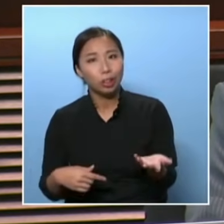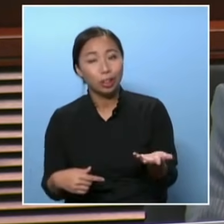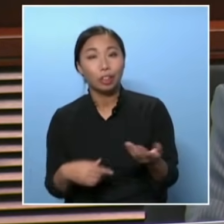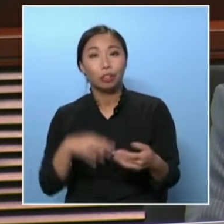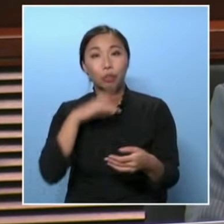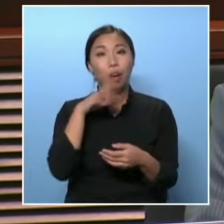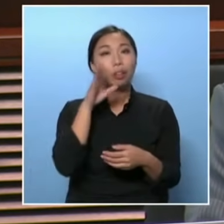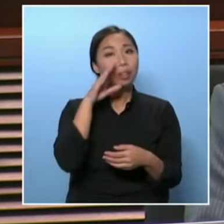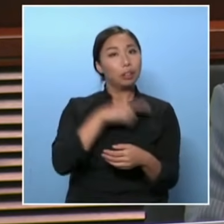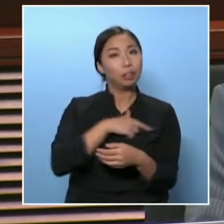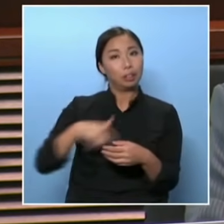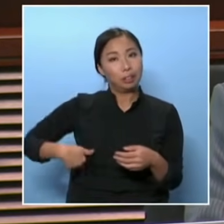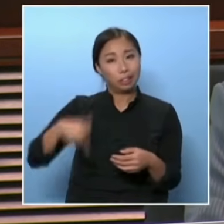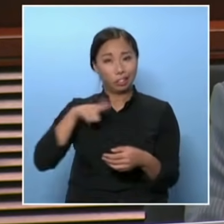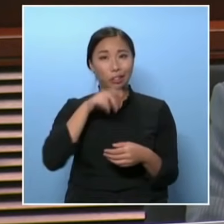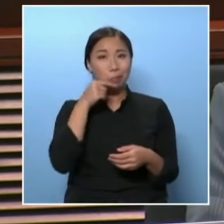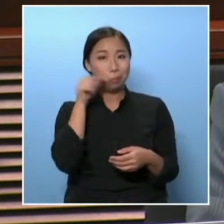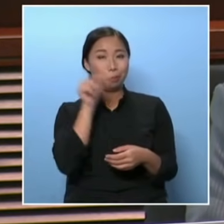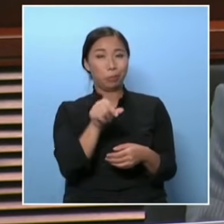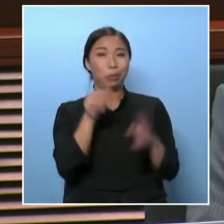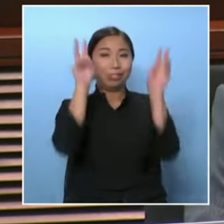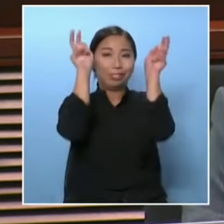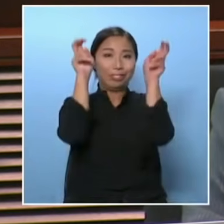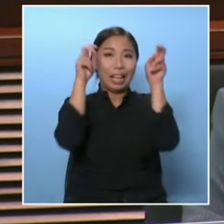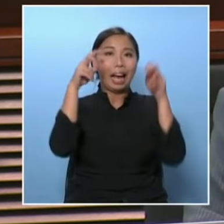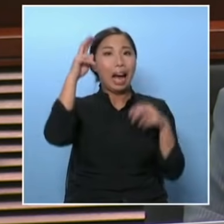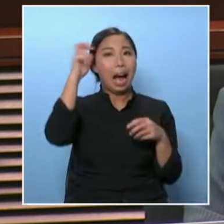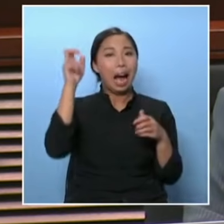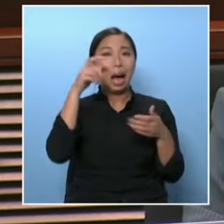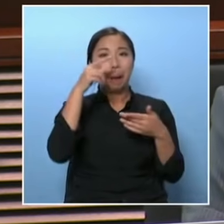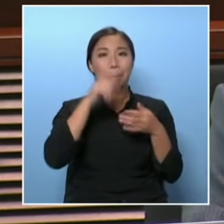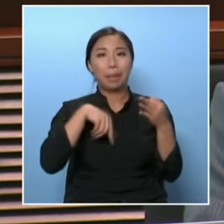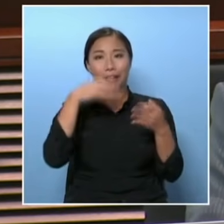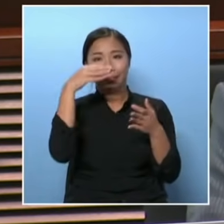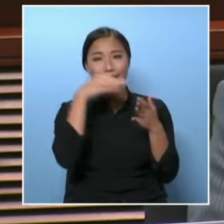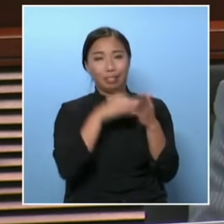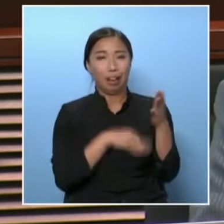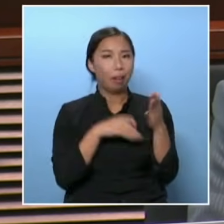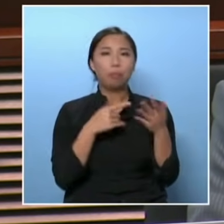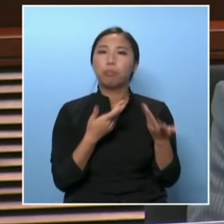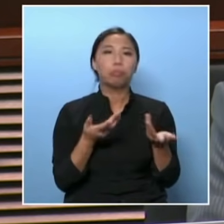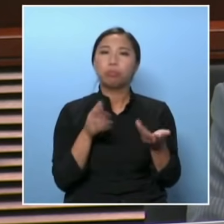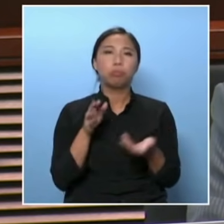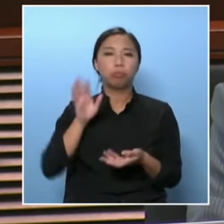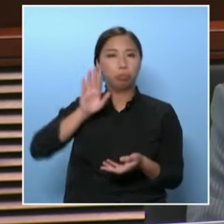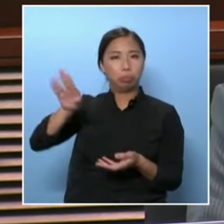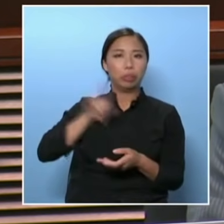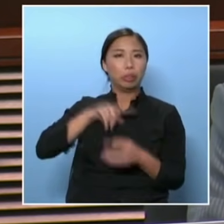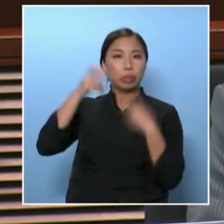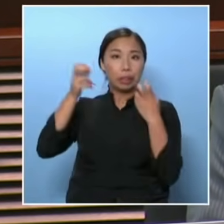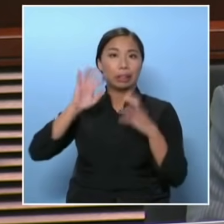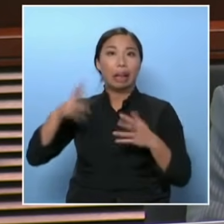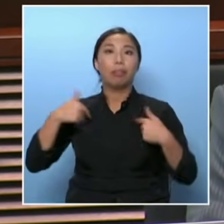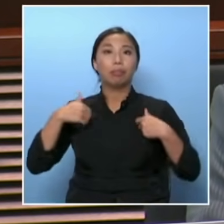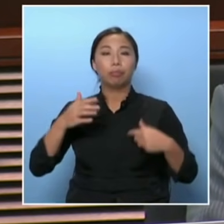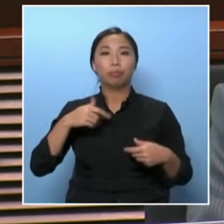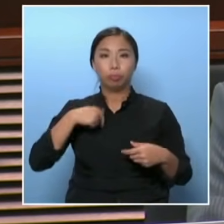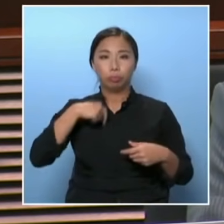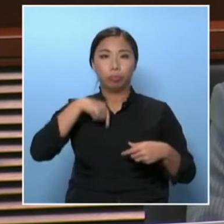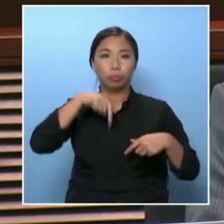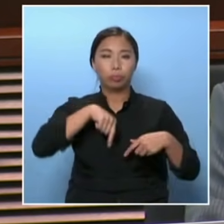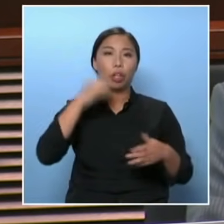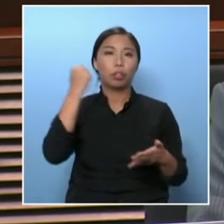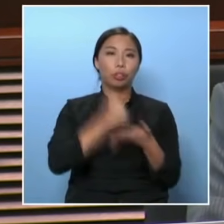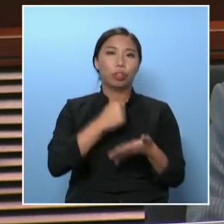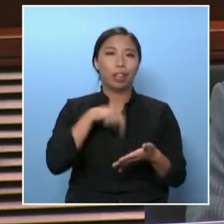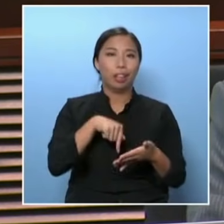要話呢個係黑名單，就佢自己嘅意見啦。但係我覺得呢個就係我哋作為一個註冊機構，